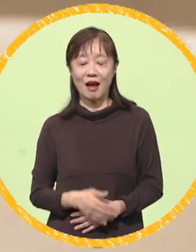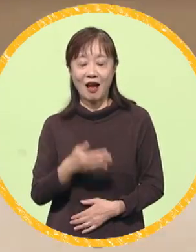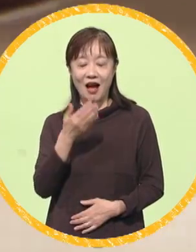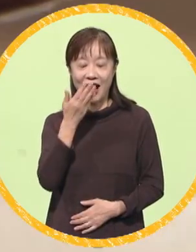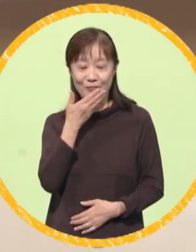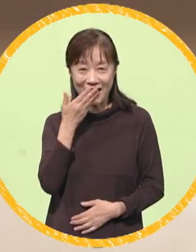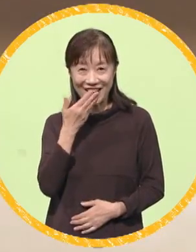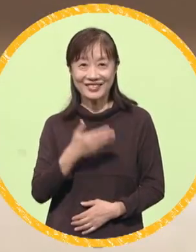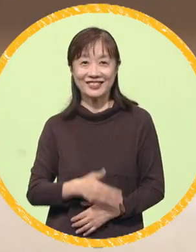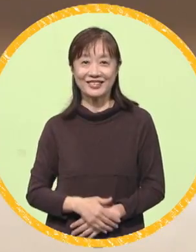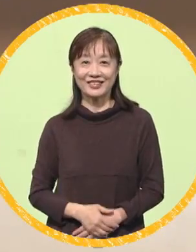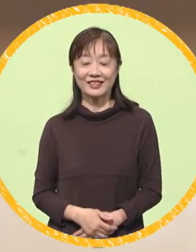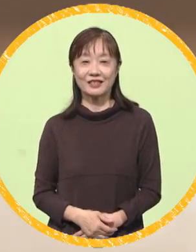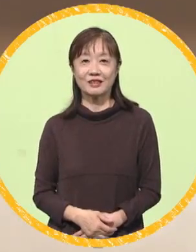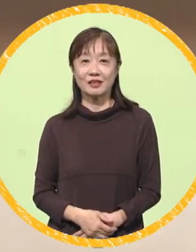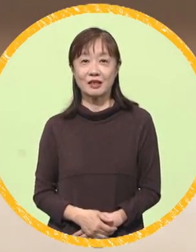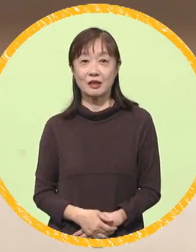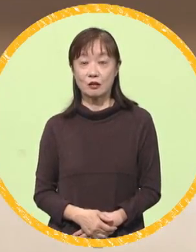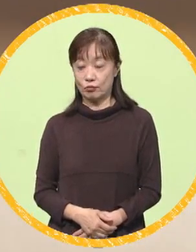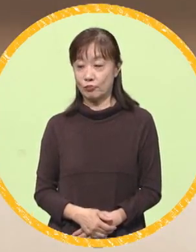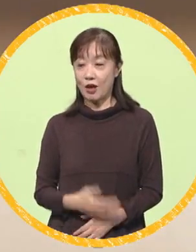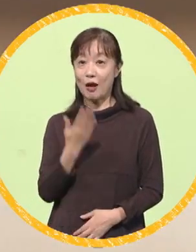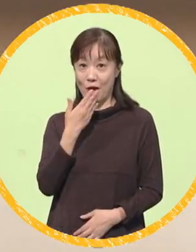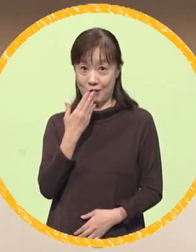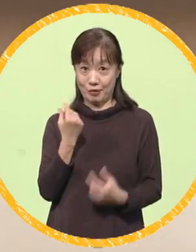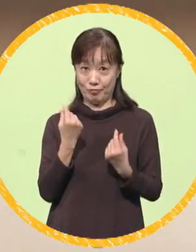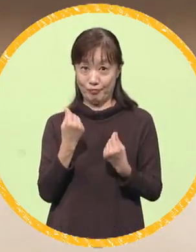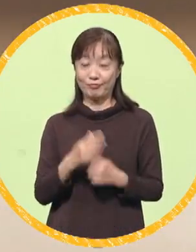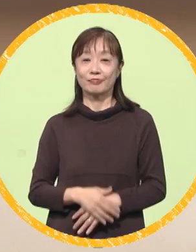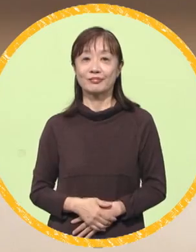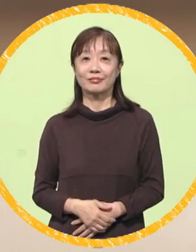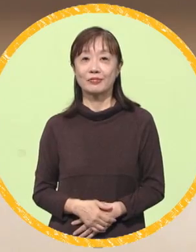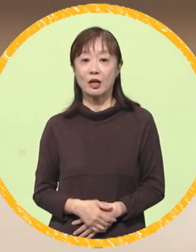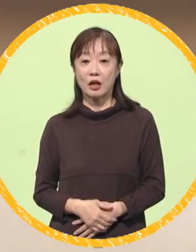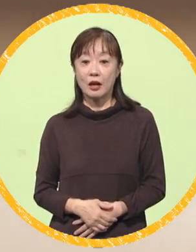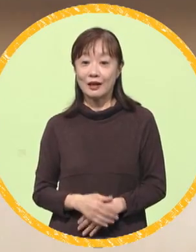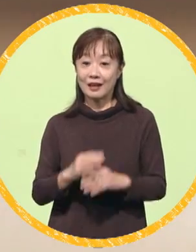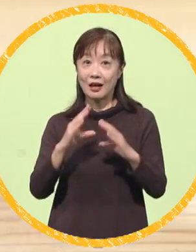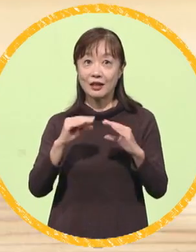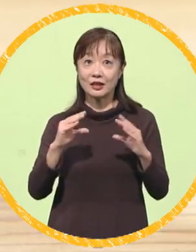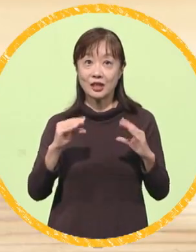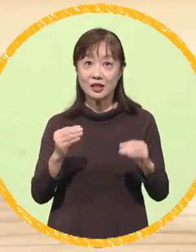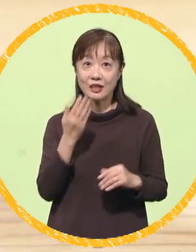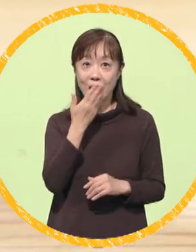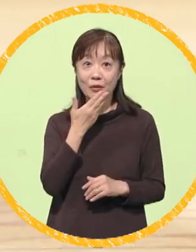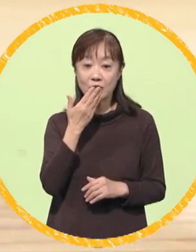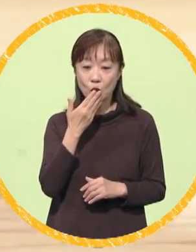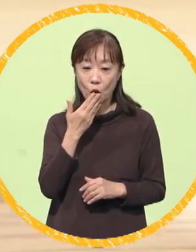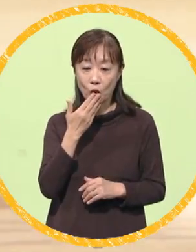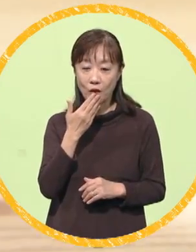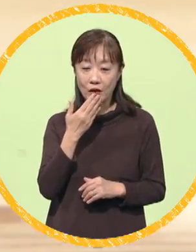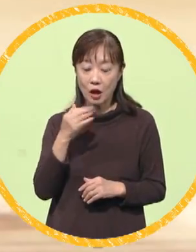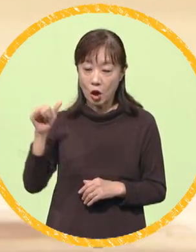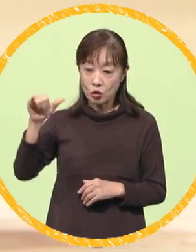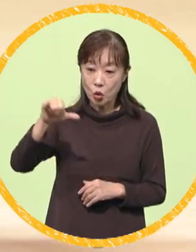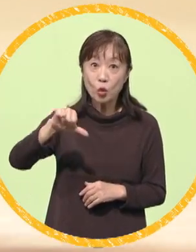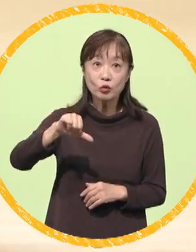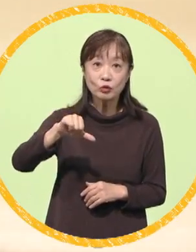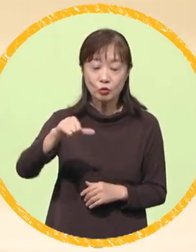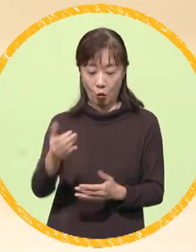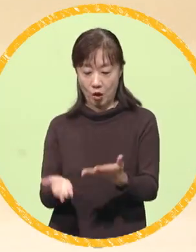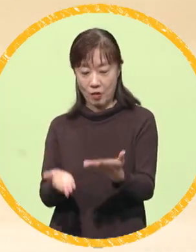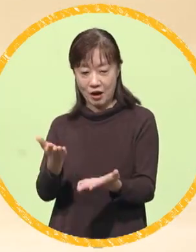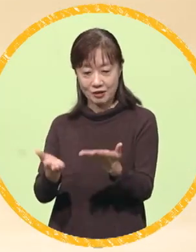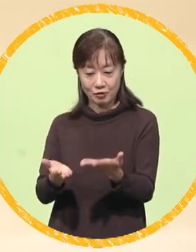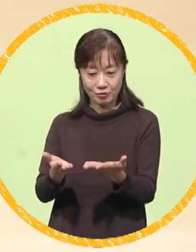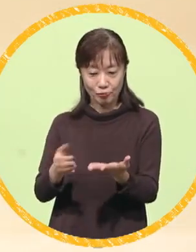甘い。 甘いですよね。 はい、 うん、甘いと思う。 優しいこの甘さとやっぱ醤油のこのバラン